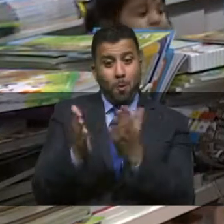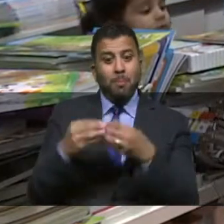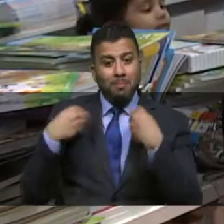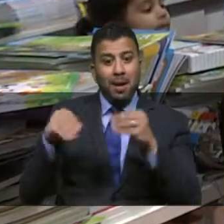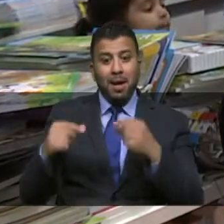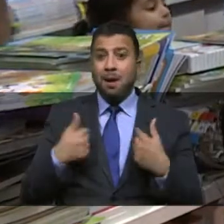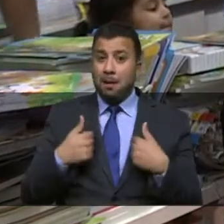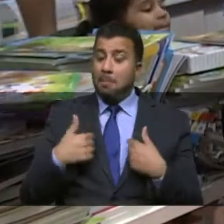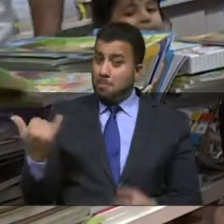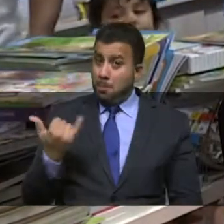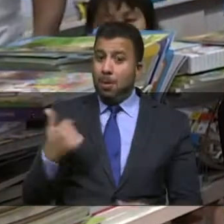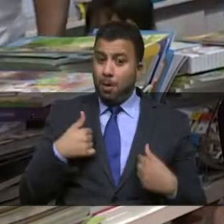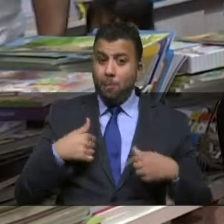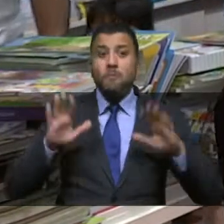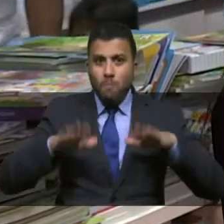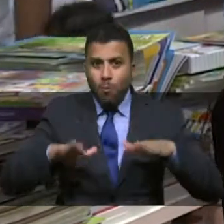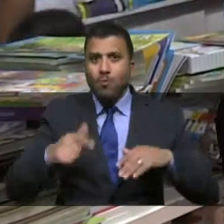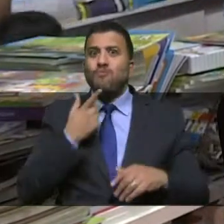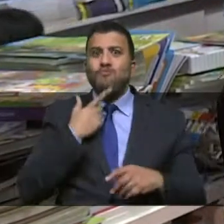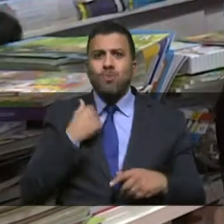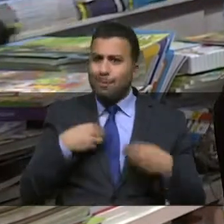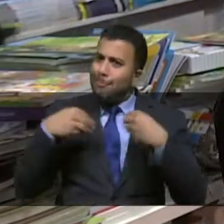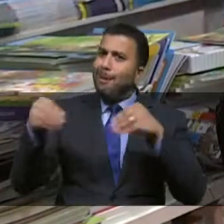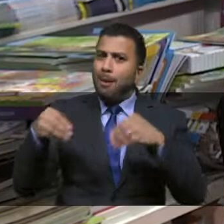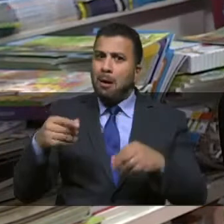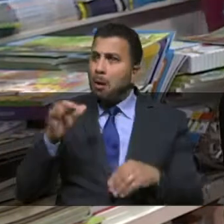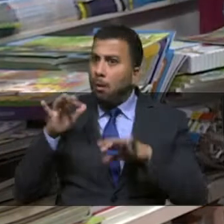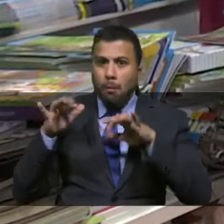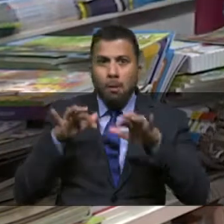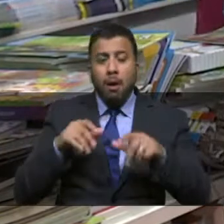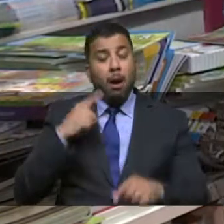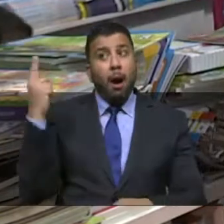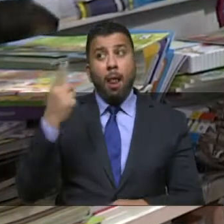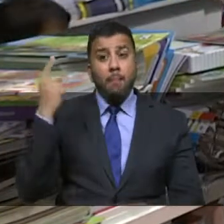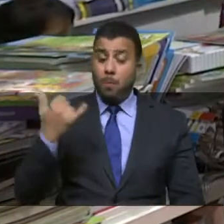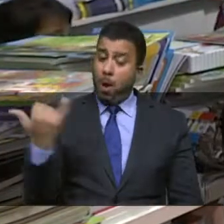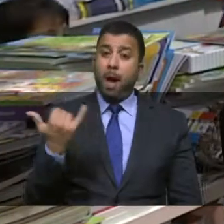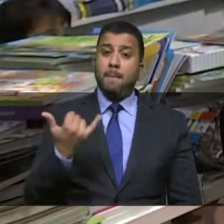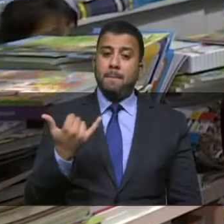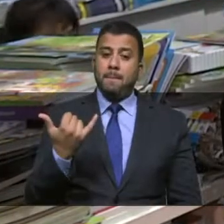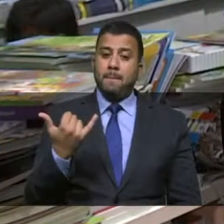وبالطبع من المهم تواجدنا في هذا الحدث الثقافي العالمي الهام.